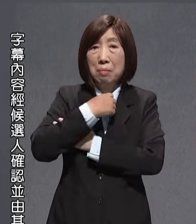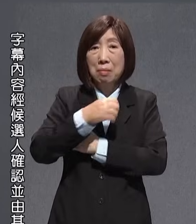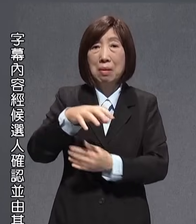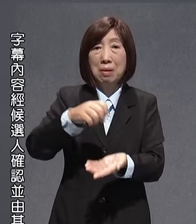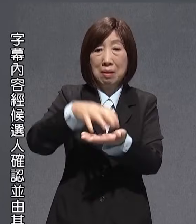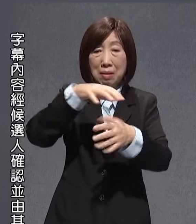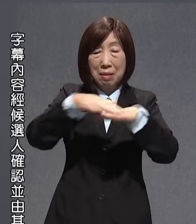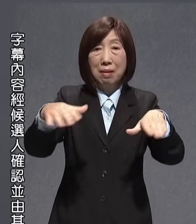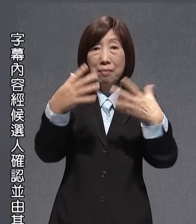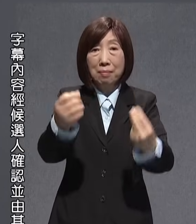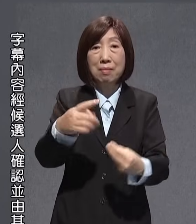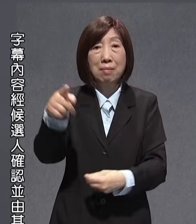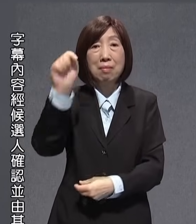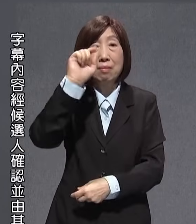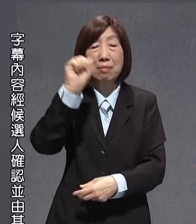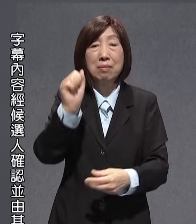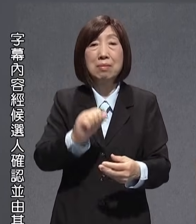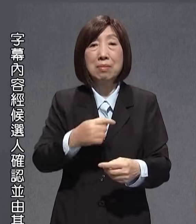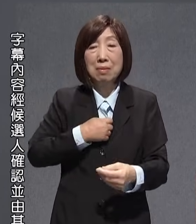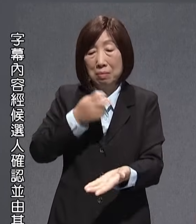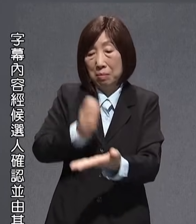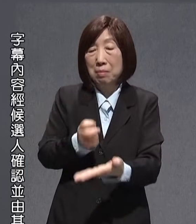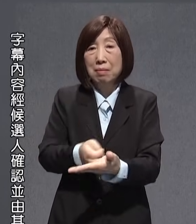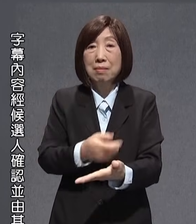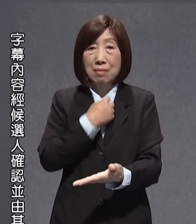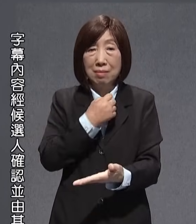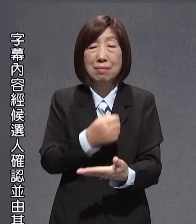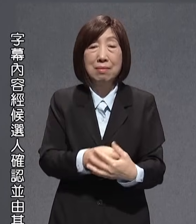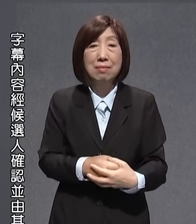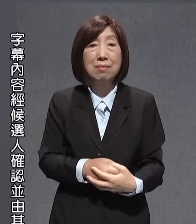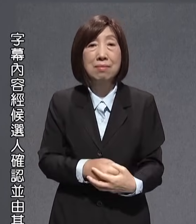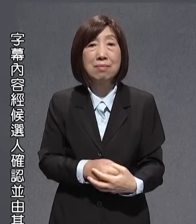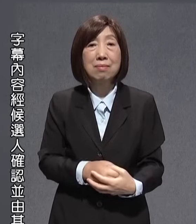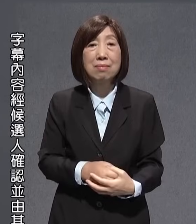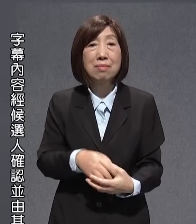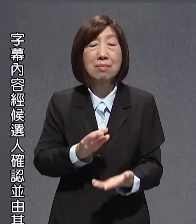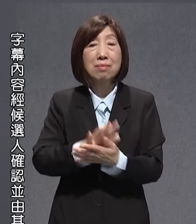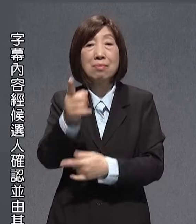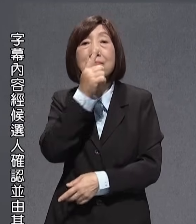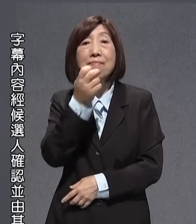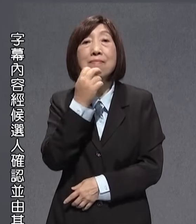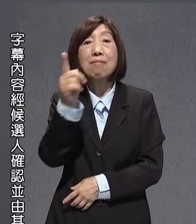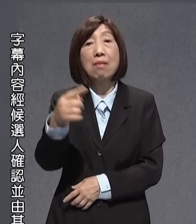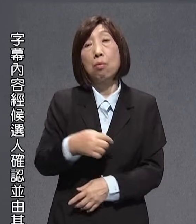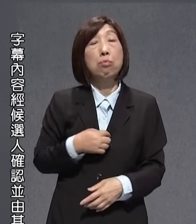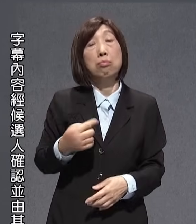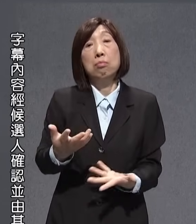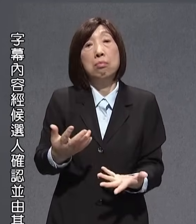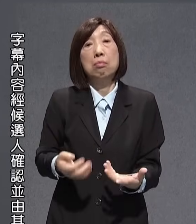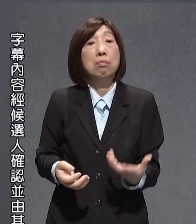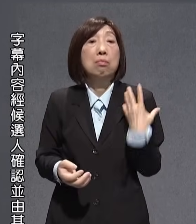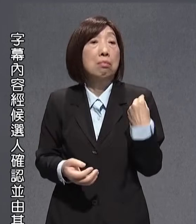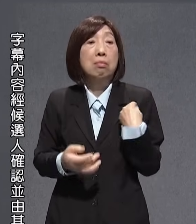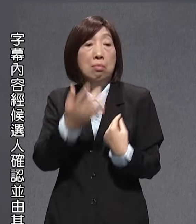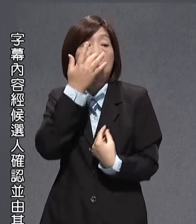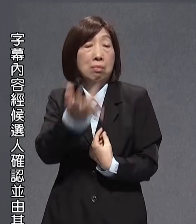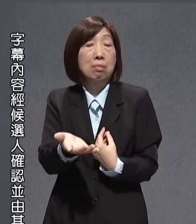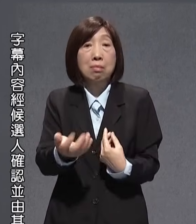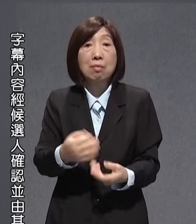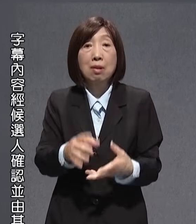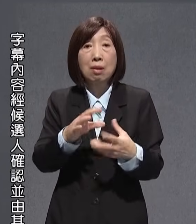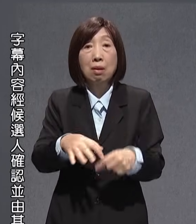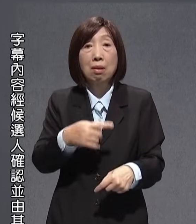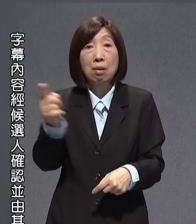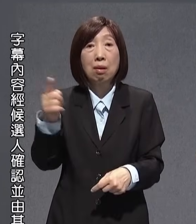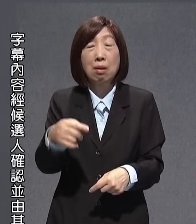去所有的一切。我要求中央来整合。结果中央迟迟不改嘛，虽然他才送